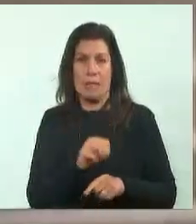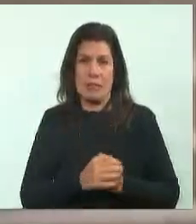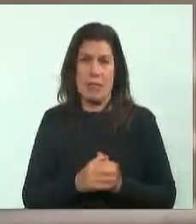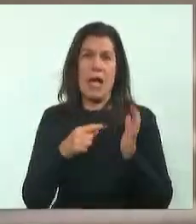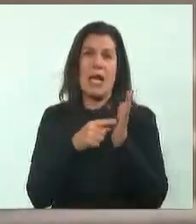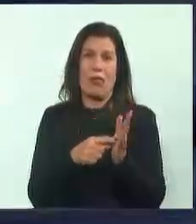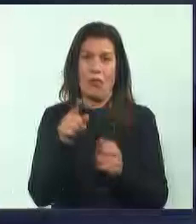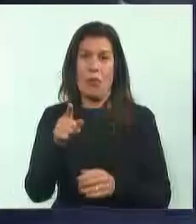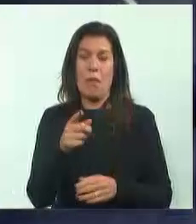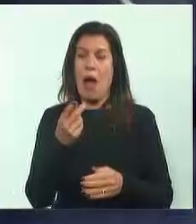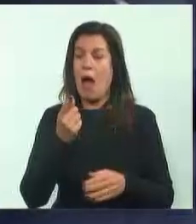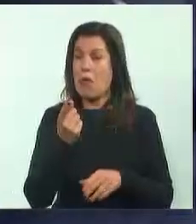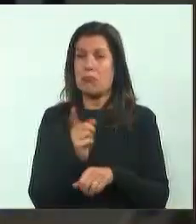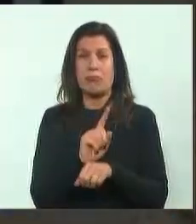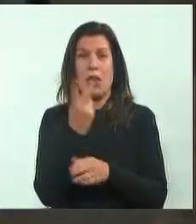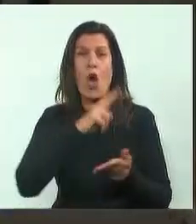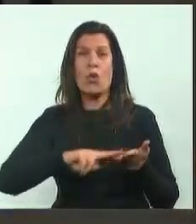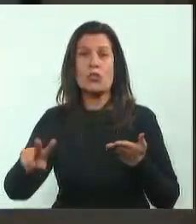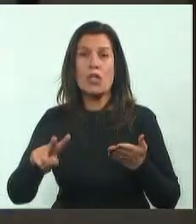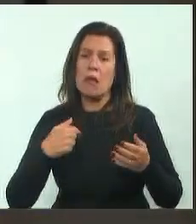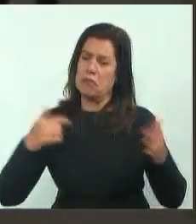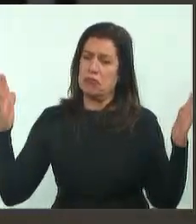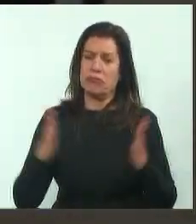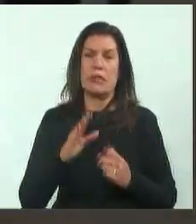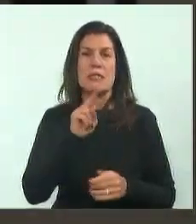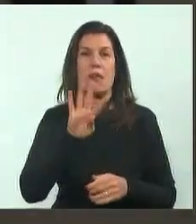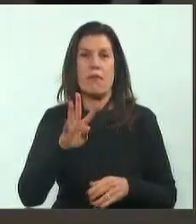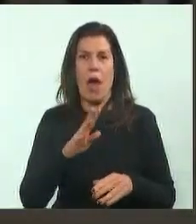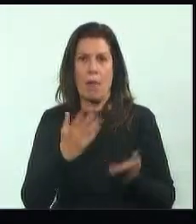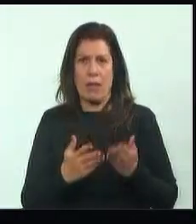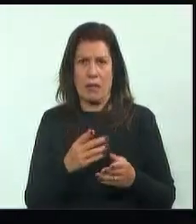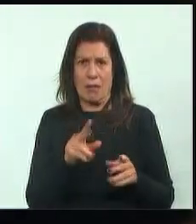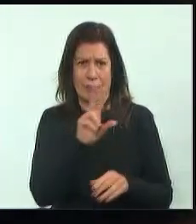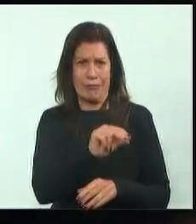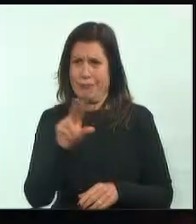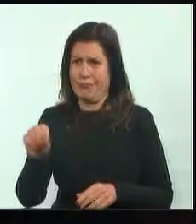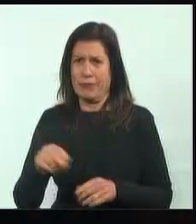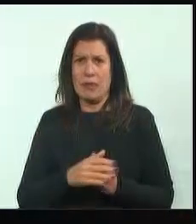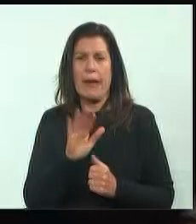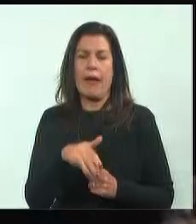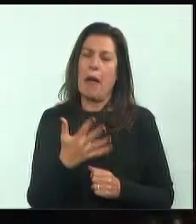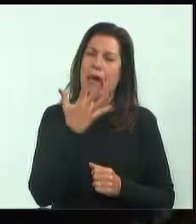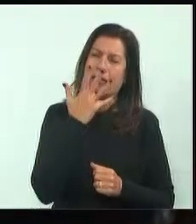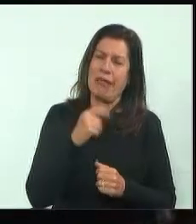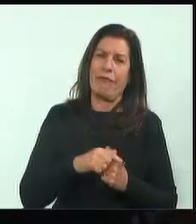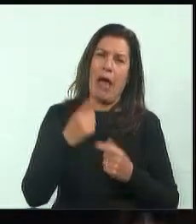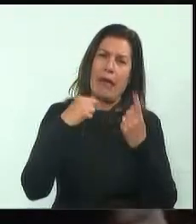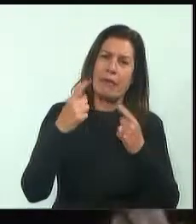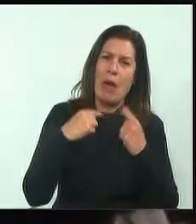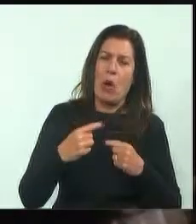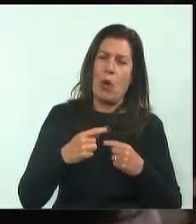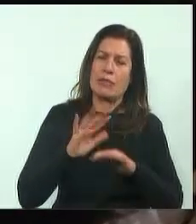חודשיים ירדתי 24 קילו. אותן, לכאורה, אכזבה, דמעות ושנאה עצמית. נו, אתם מבינים את רמת התחכום הנמוכה,